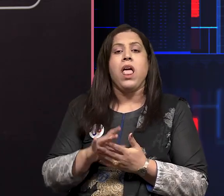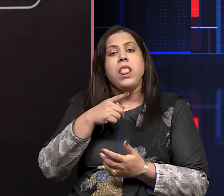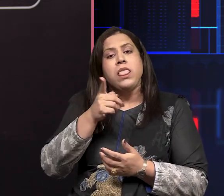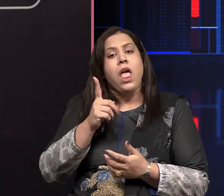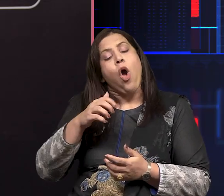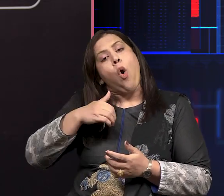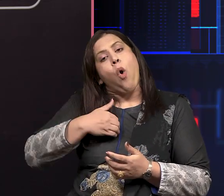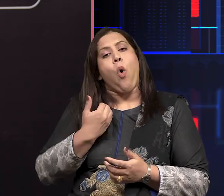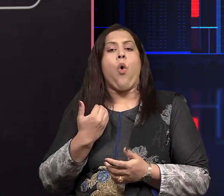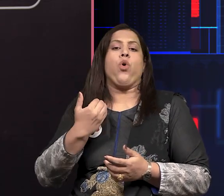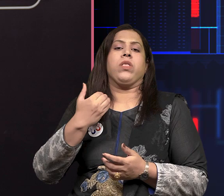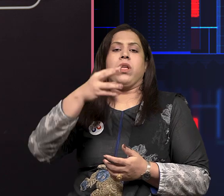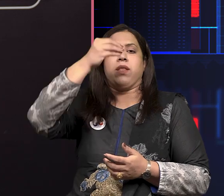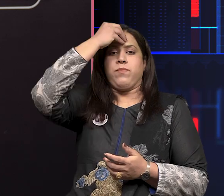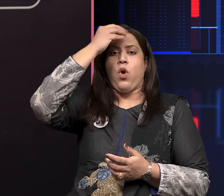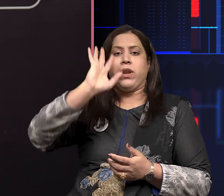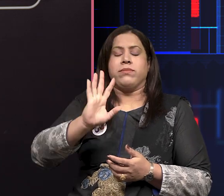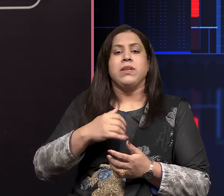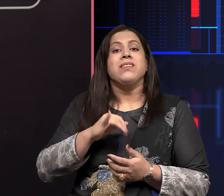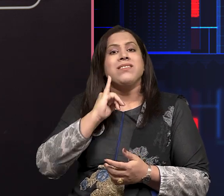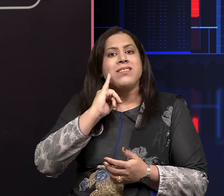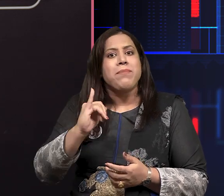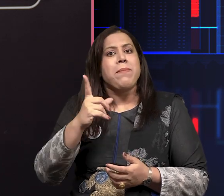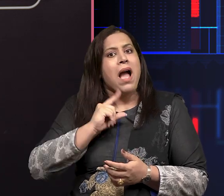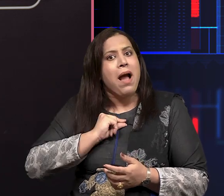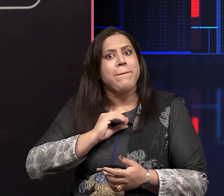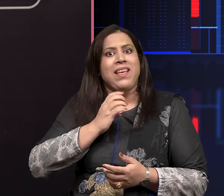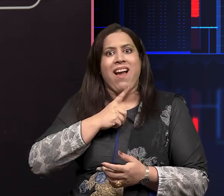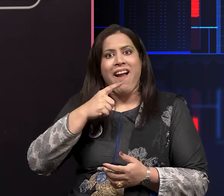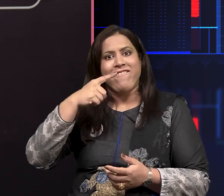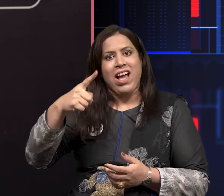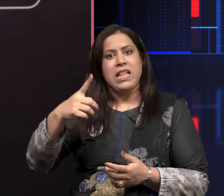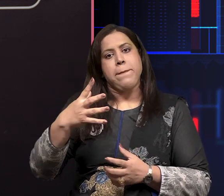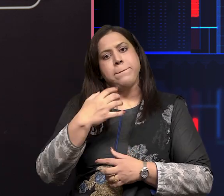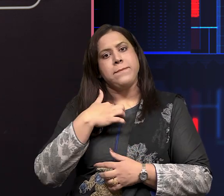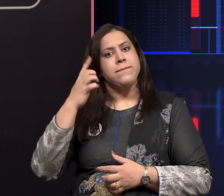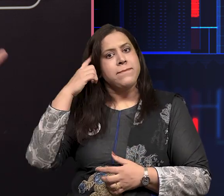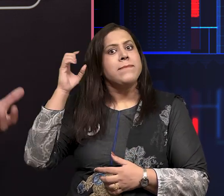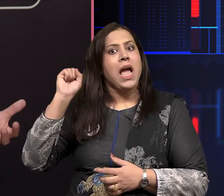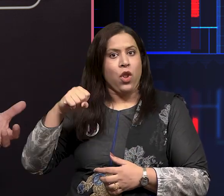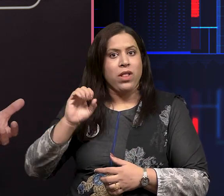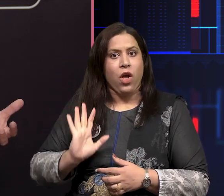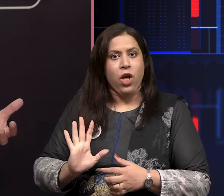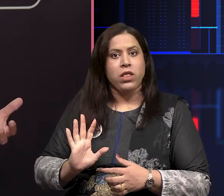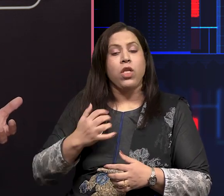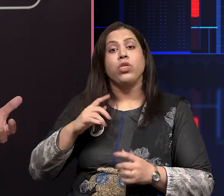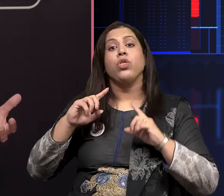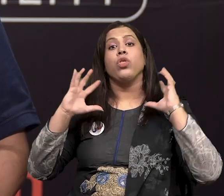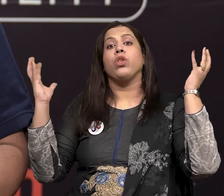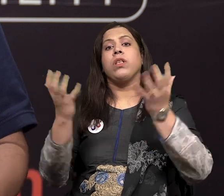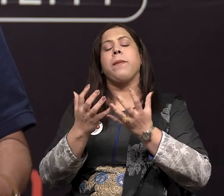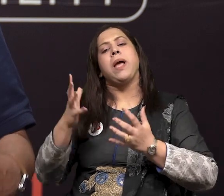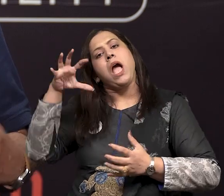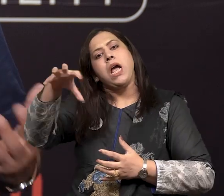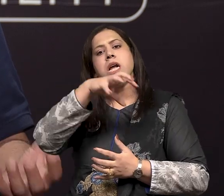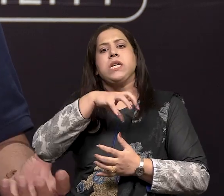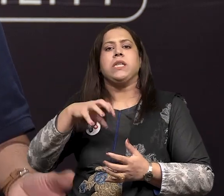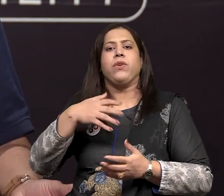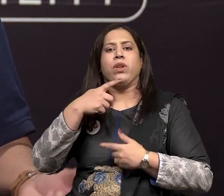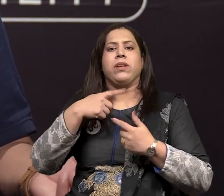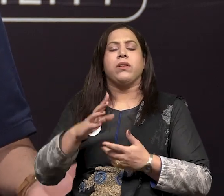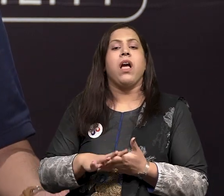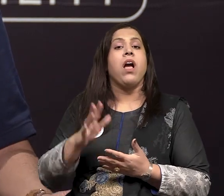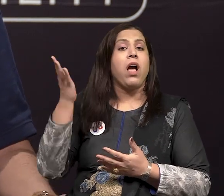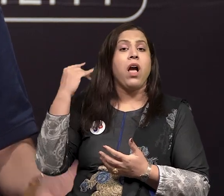themselves. जब आप अपनी आवाज़ पे आपको भरोसा होता है तो फिर वो आपकी आवाज़ जो है दुनिया में हर जगह सुनी जाती है. When you start like kind